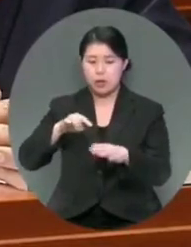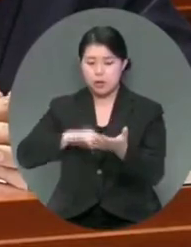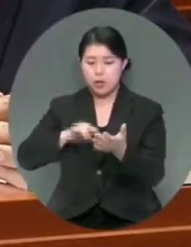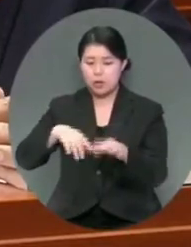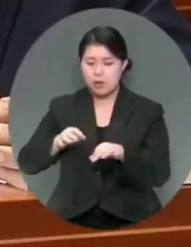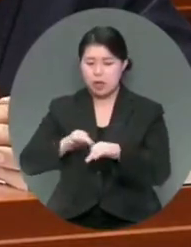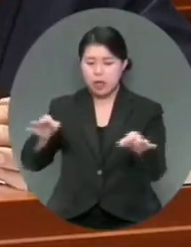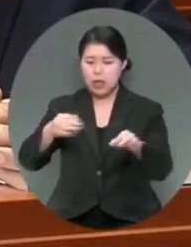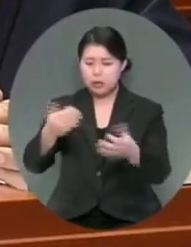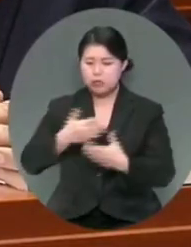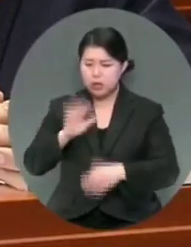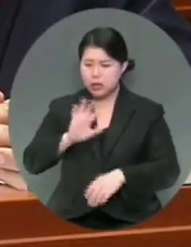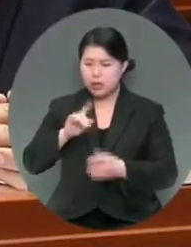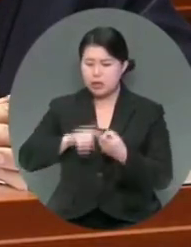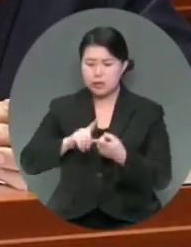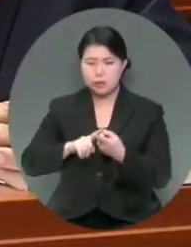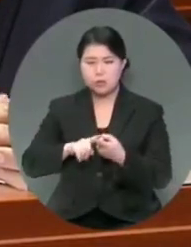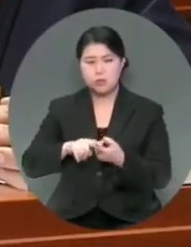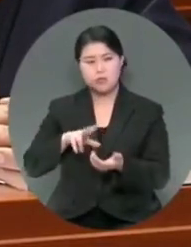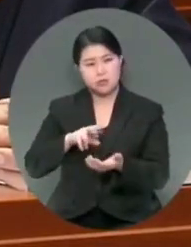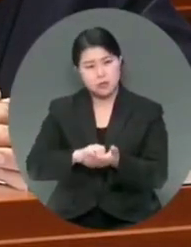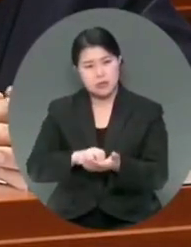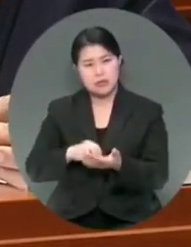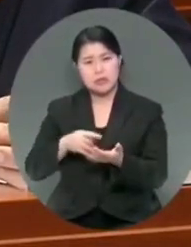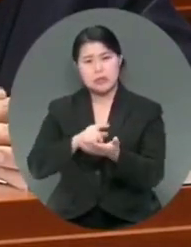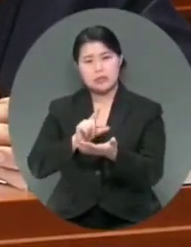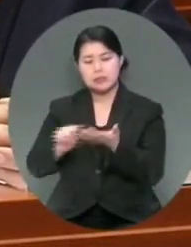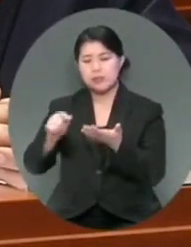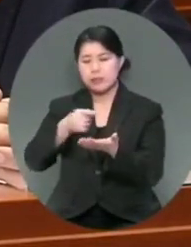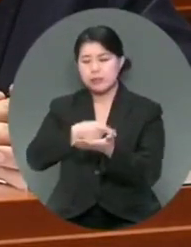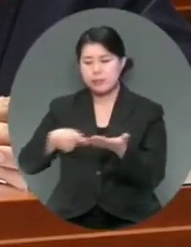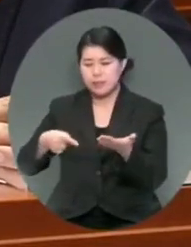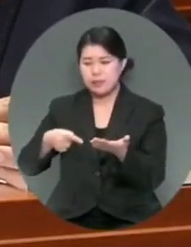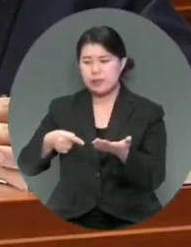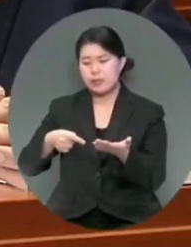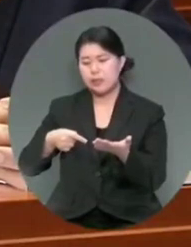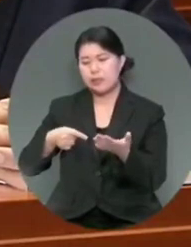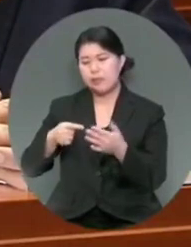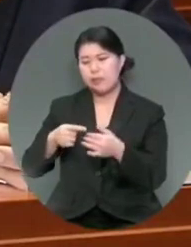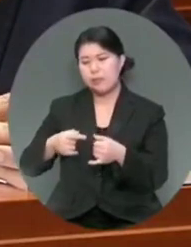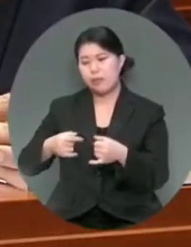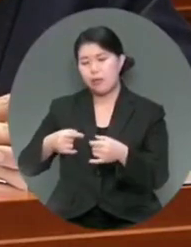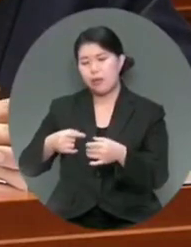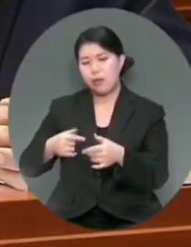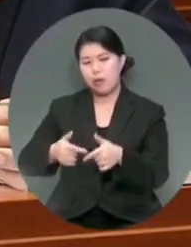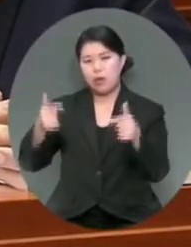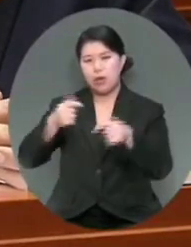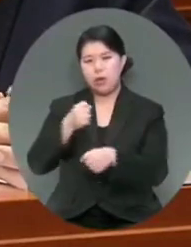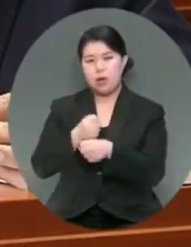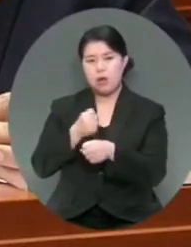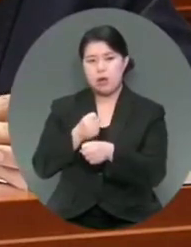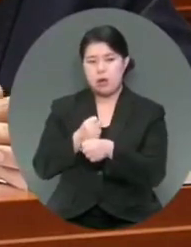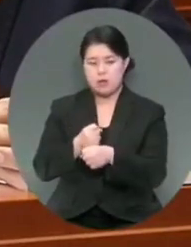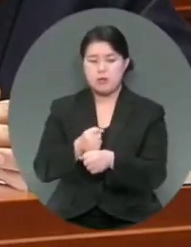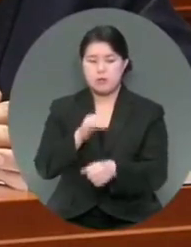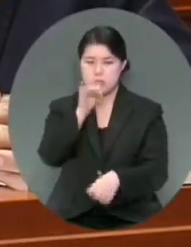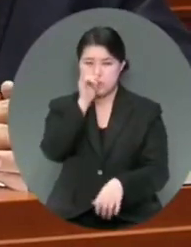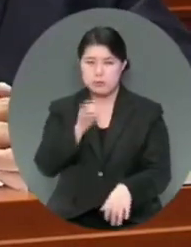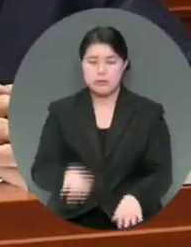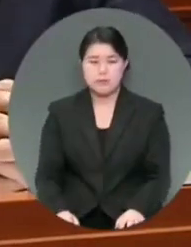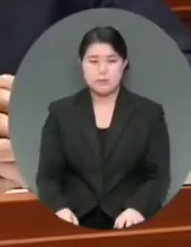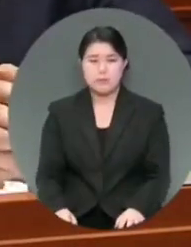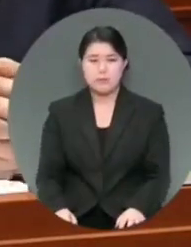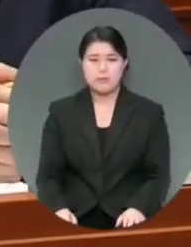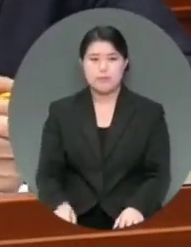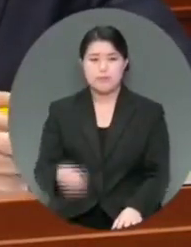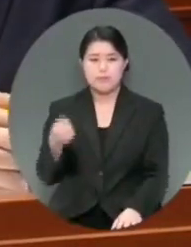논의를 하고 또 지방채 발행을 검토를 하고 있는데요. 이 지방채 발행 규모가 많이 증가하고 있고